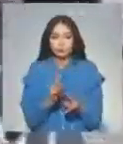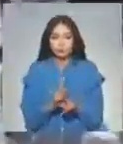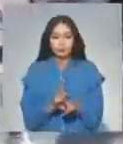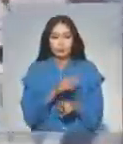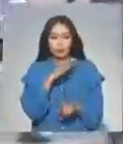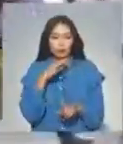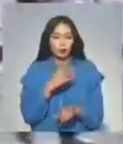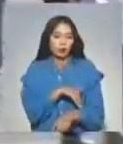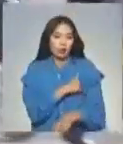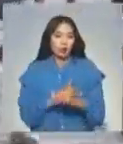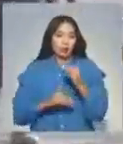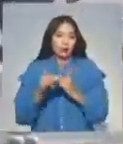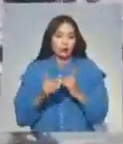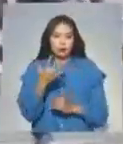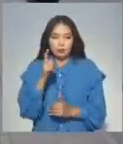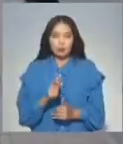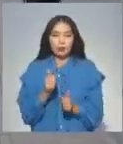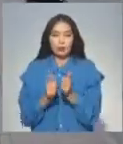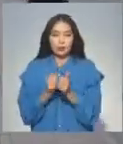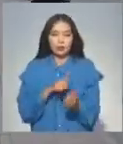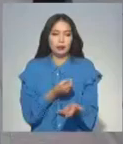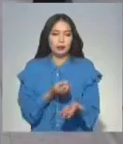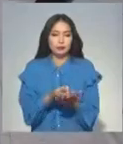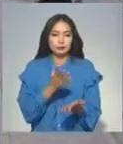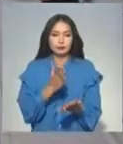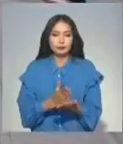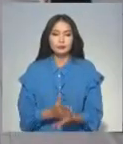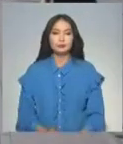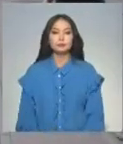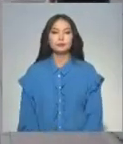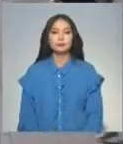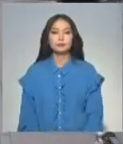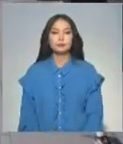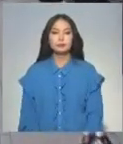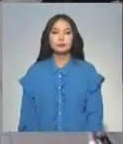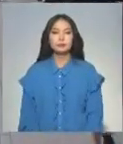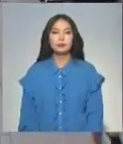қызуы көтерілген кемі 5 адам келеді. Ақбота Базарбай, Ернұр Қалелов, Астана Таймс.